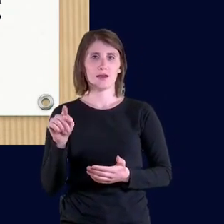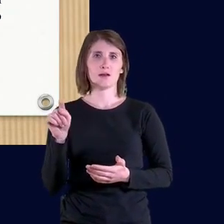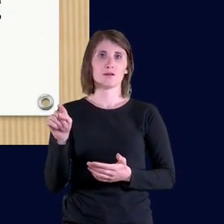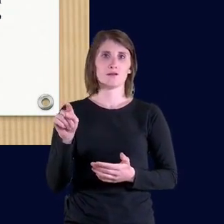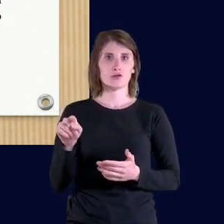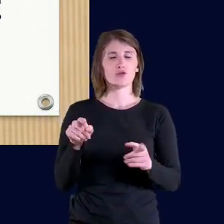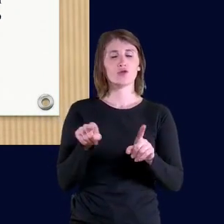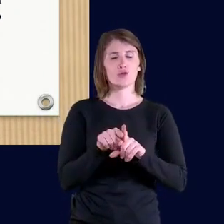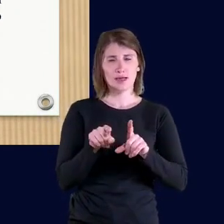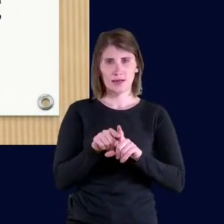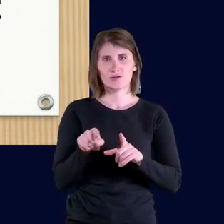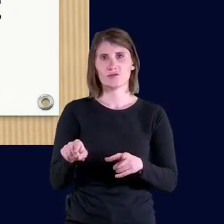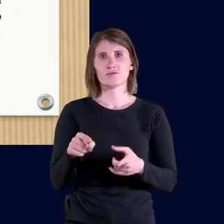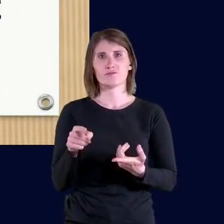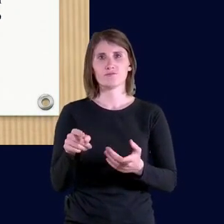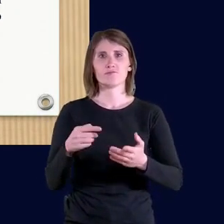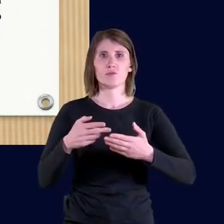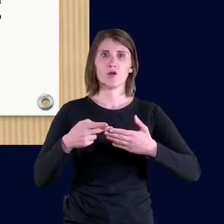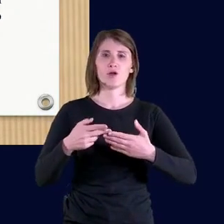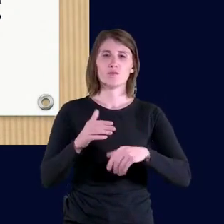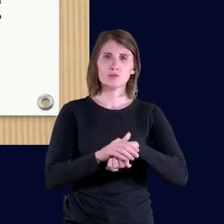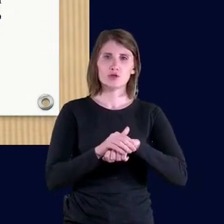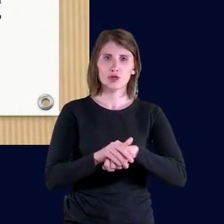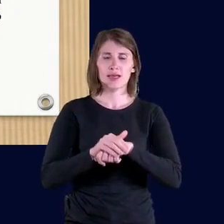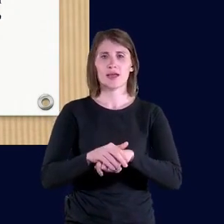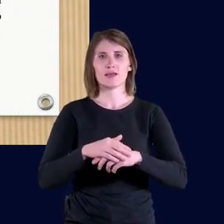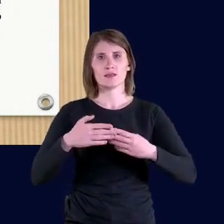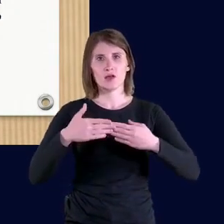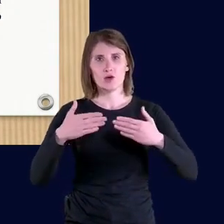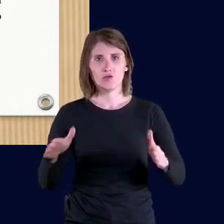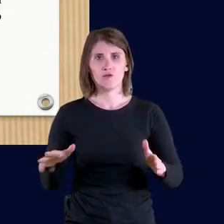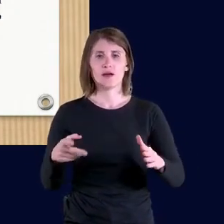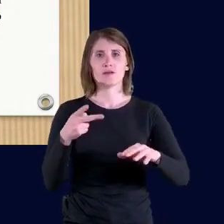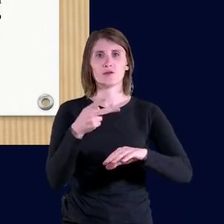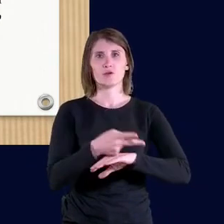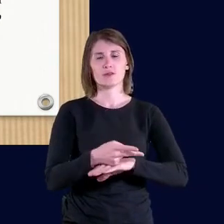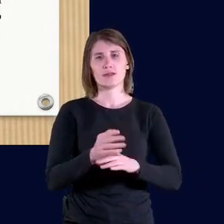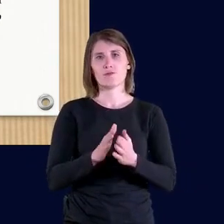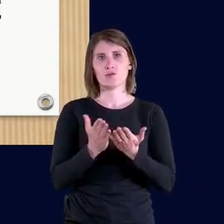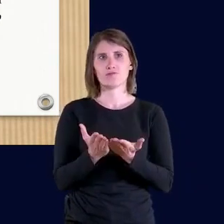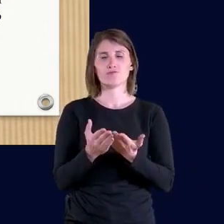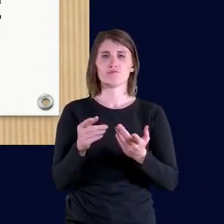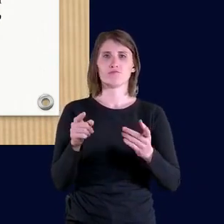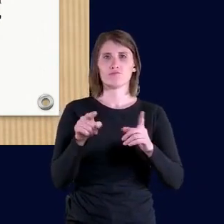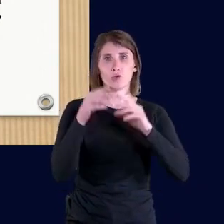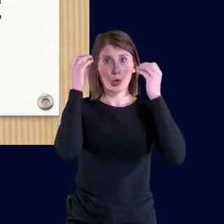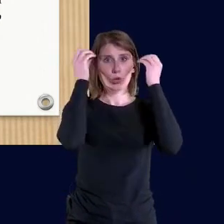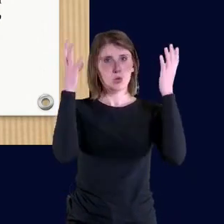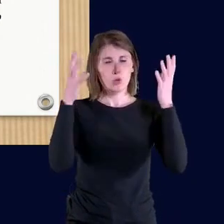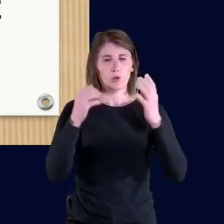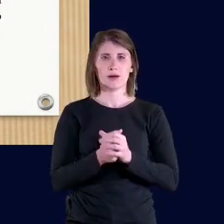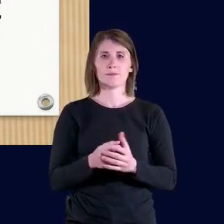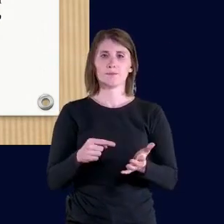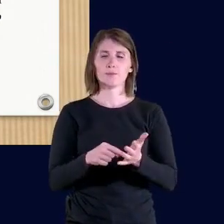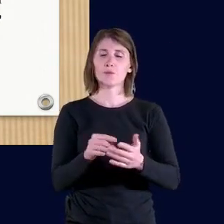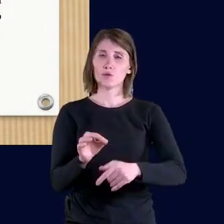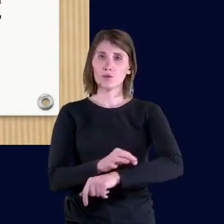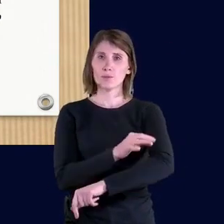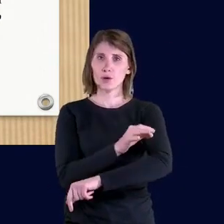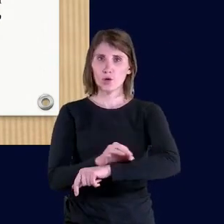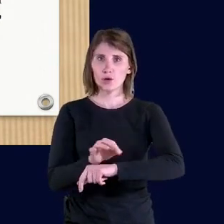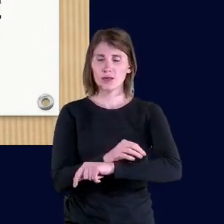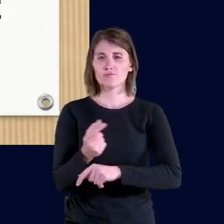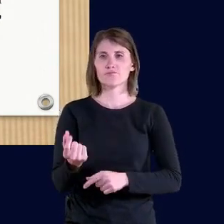budowy otwartych dostępnych przyjaznych cyfrowych zasobów edukacyjnych i kulturowych w ten projekt jest